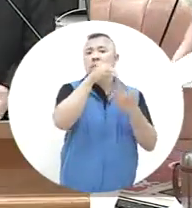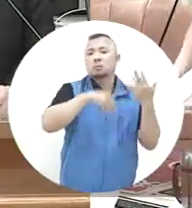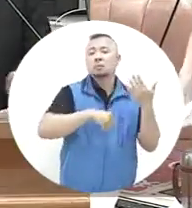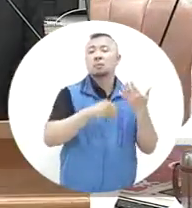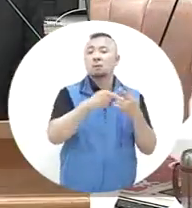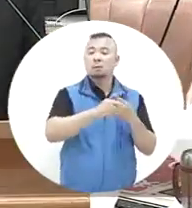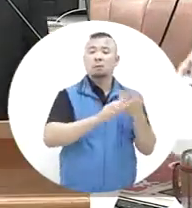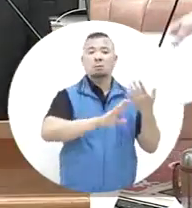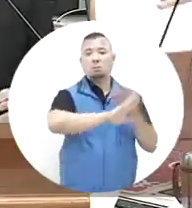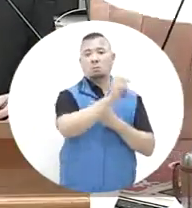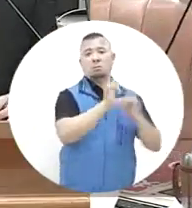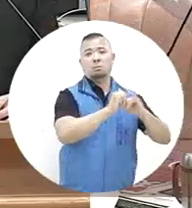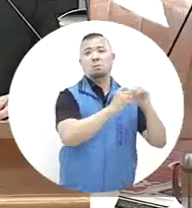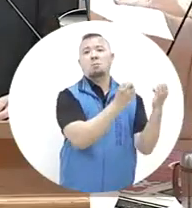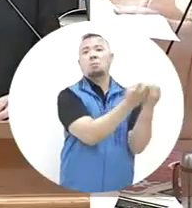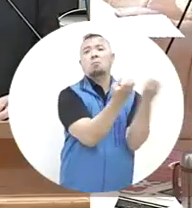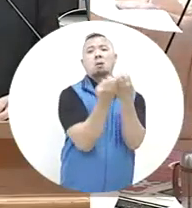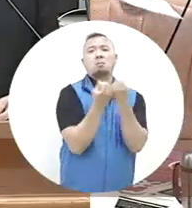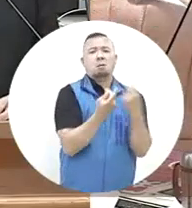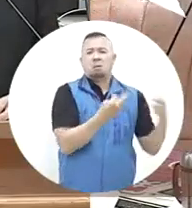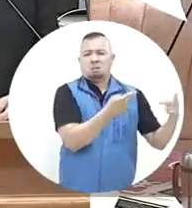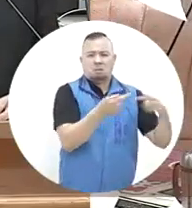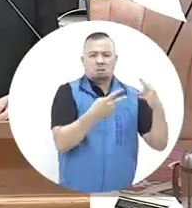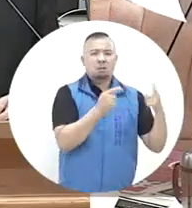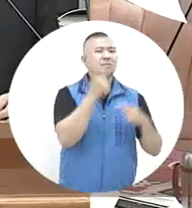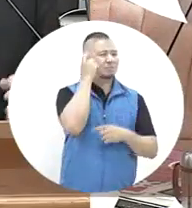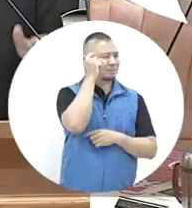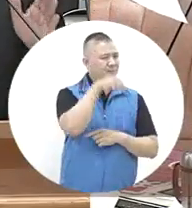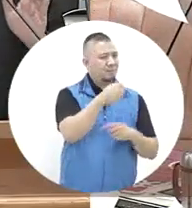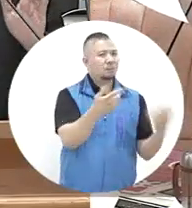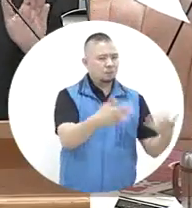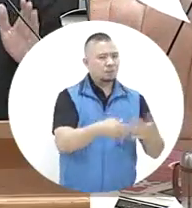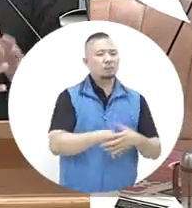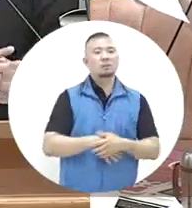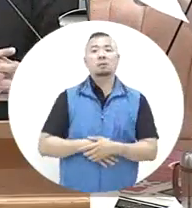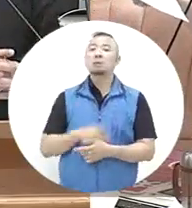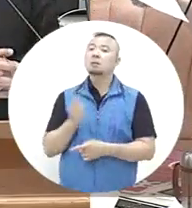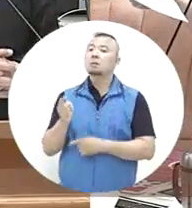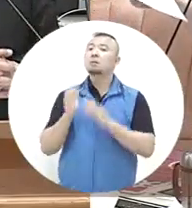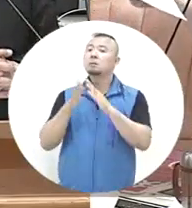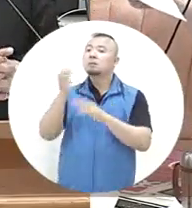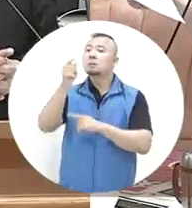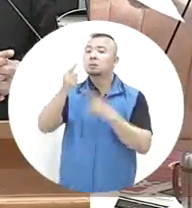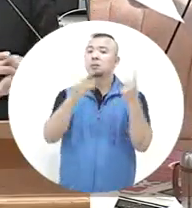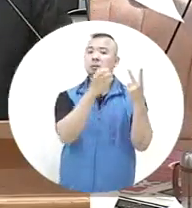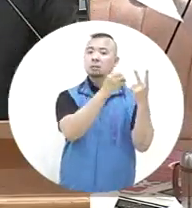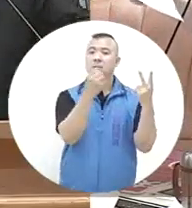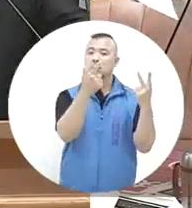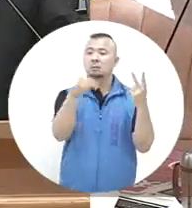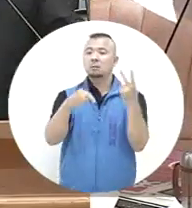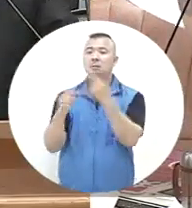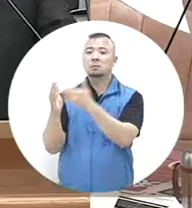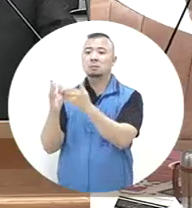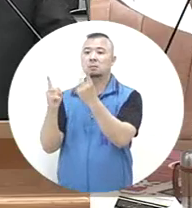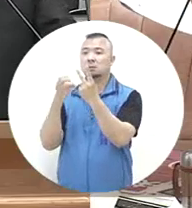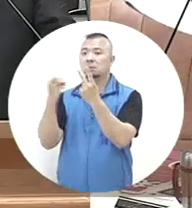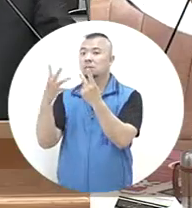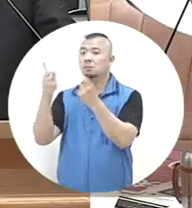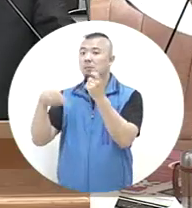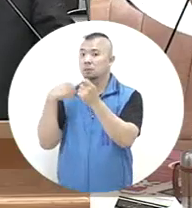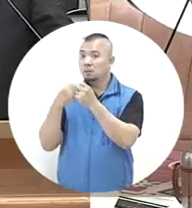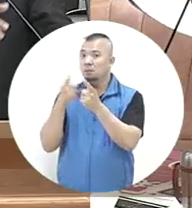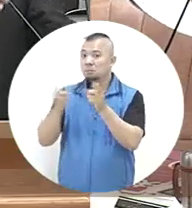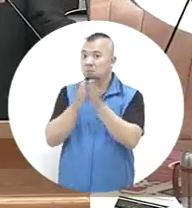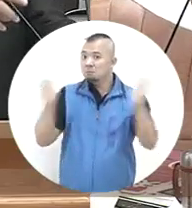些改造枪支？要思考的是这个问题、啊。 市长，那您在2006年到2008年担任警政署长的期间，枪支有完全清空